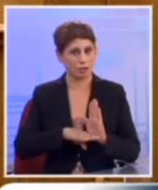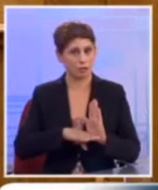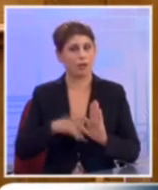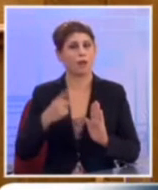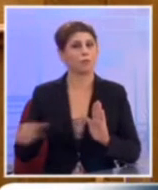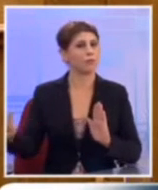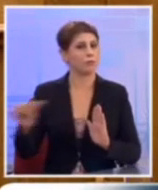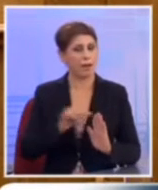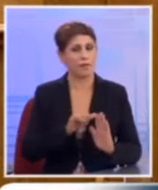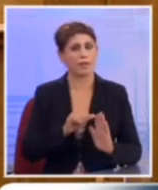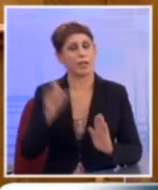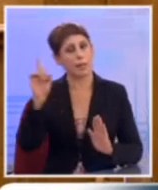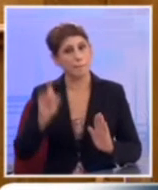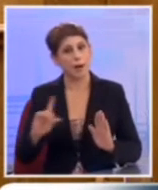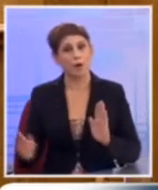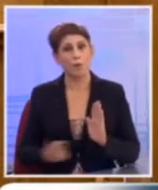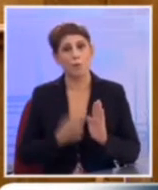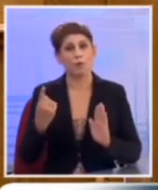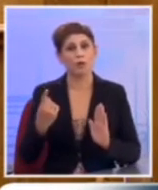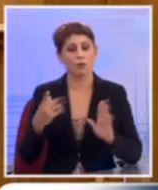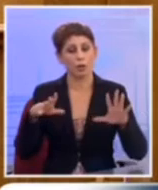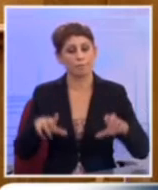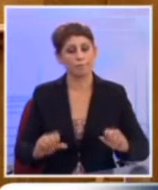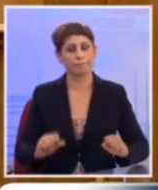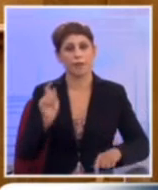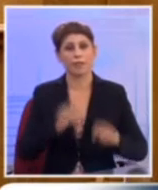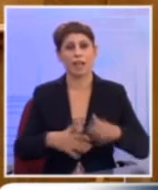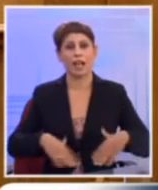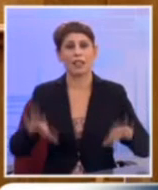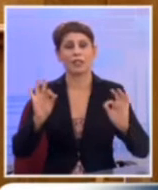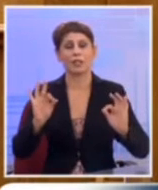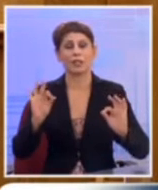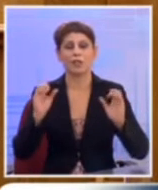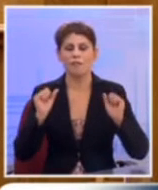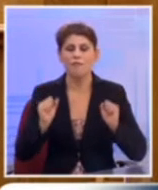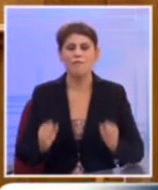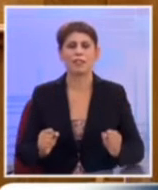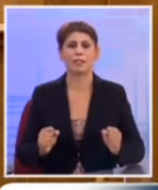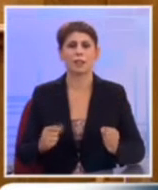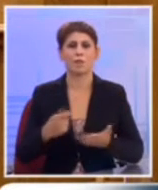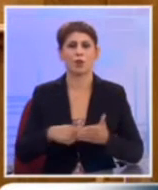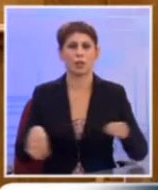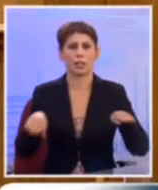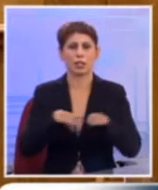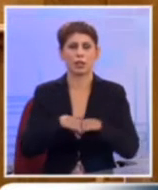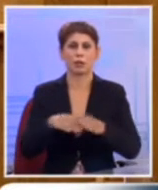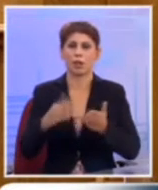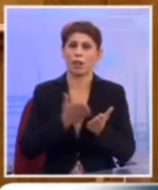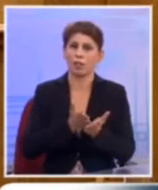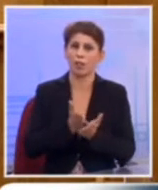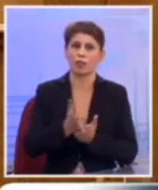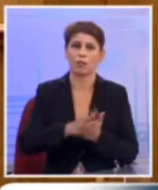θα επαναφέρουν ή μάλλον για πρώτη φορά θα καθιερώνουν στοιχειώδη φορολογική ισότητα και δικαιοσύνη στη χώρα